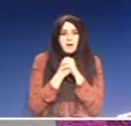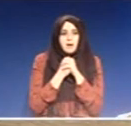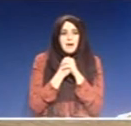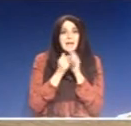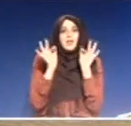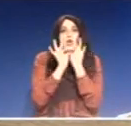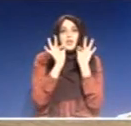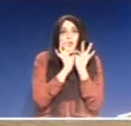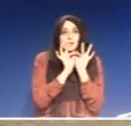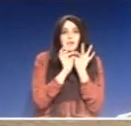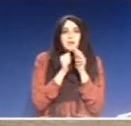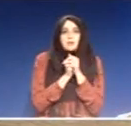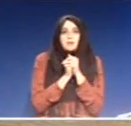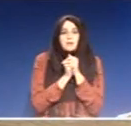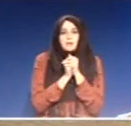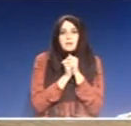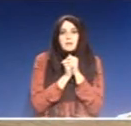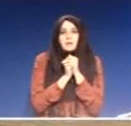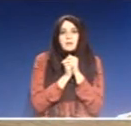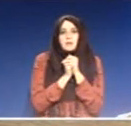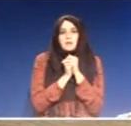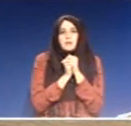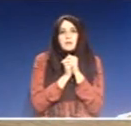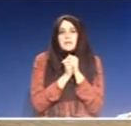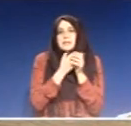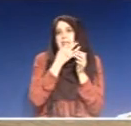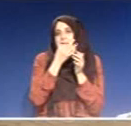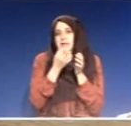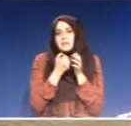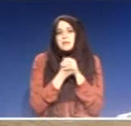عمومتي كي ننتنا بكون كوا